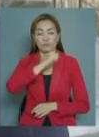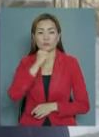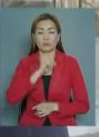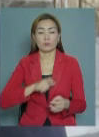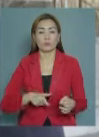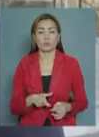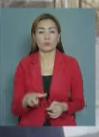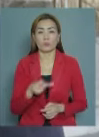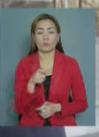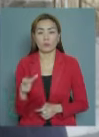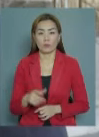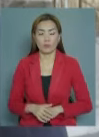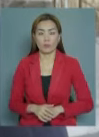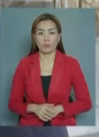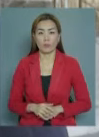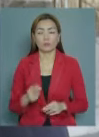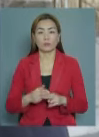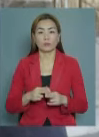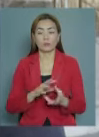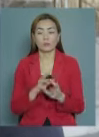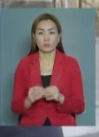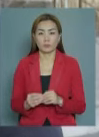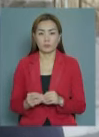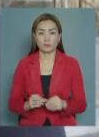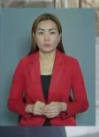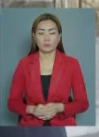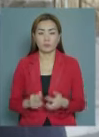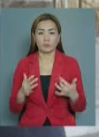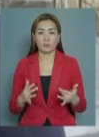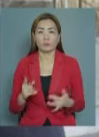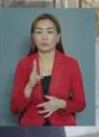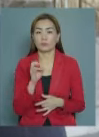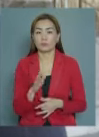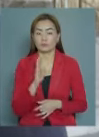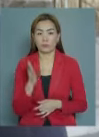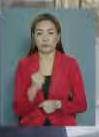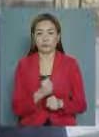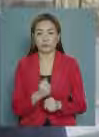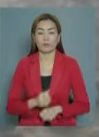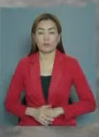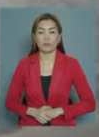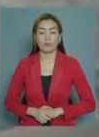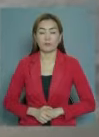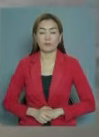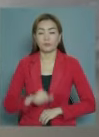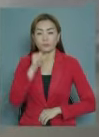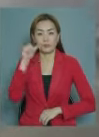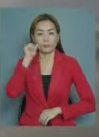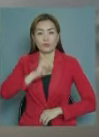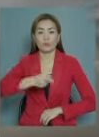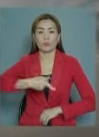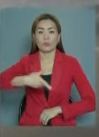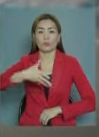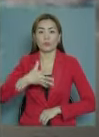жол жол кедергілеріне қажетті жол белгілері орнатылатын болады. Өткен жылы барлығы